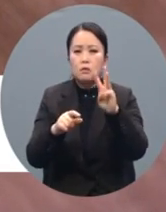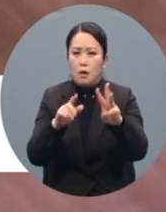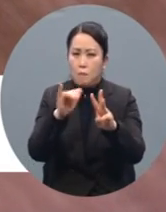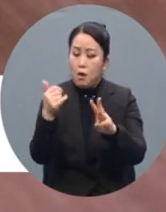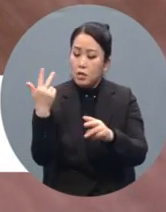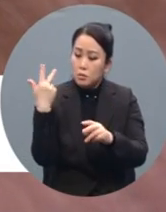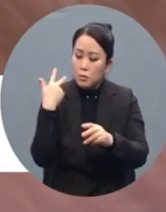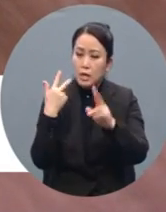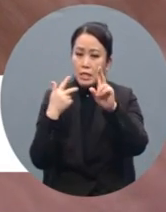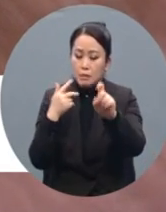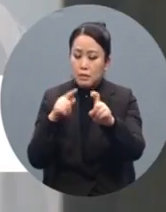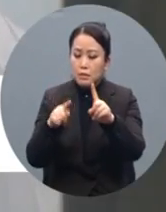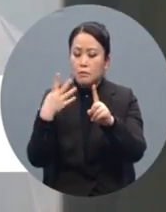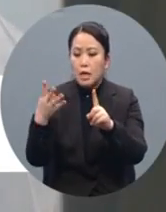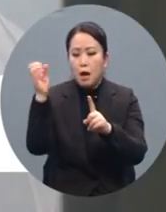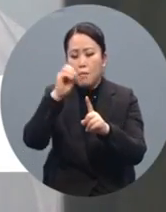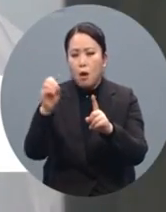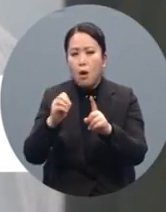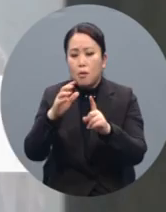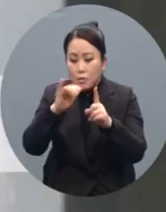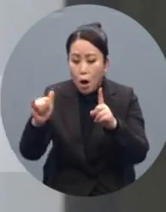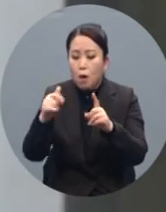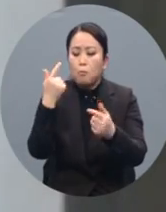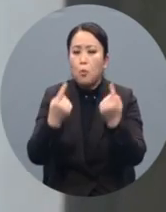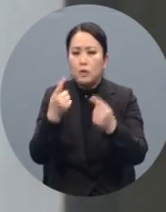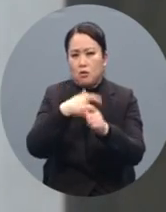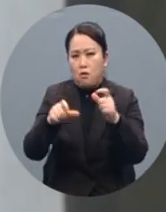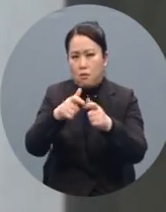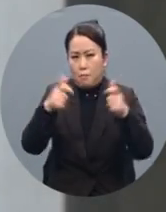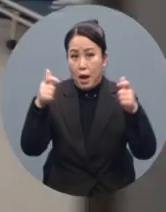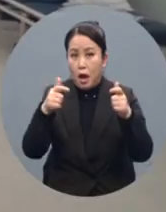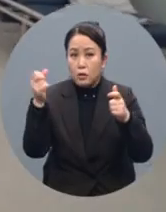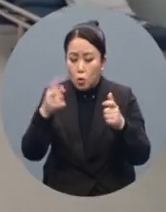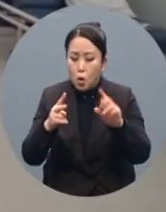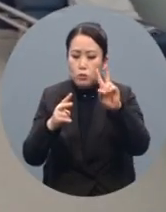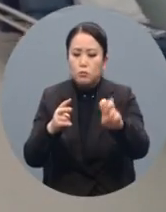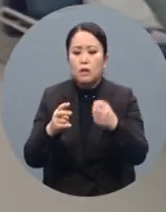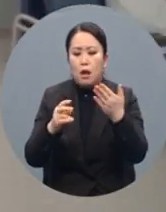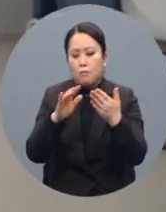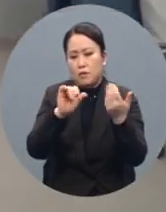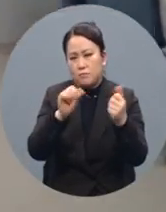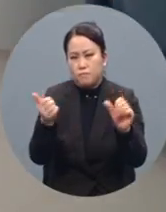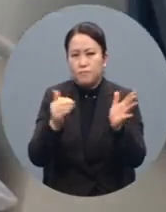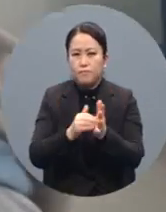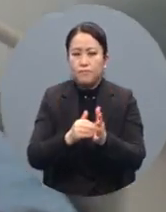11.4명보다 크게 증가했으며 지난 일주일 동안 29명이 숨졌습니다.